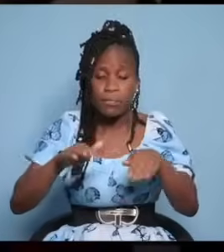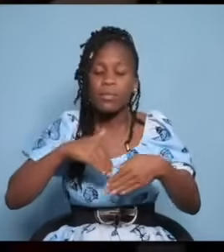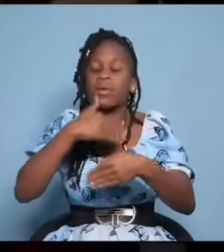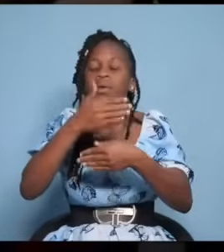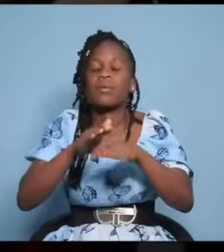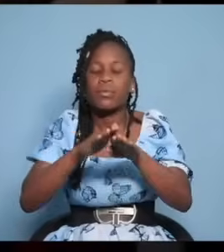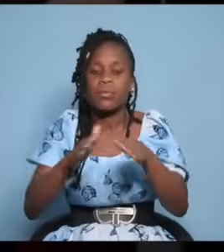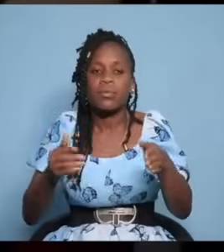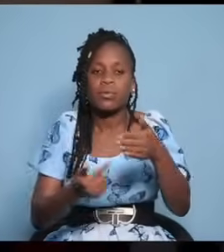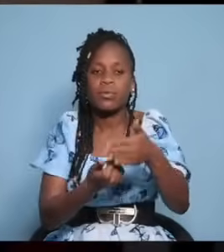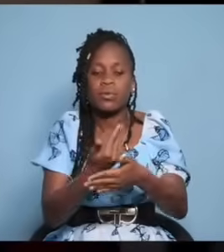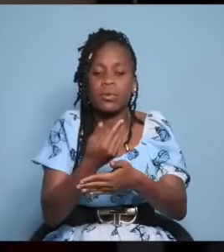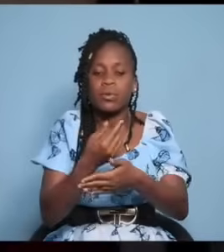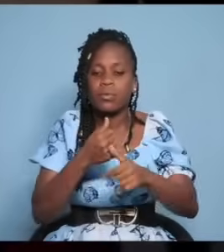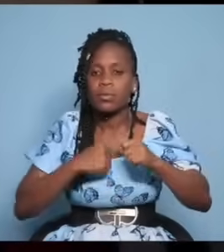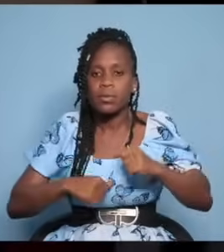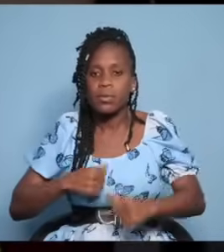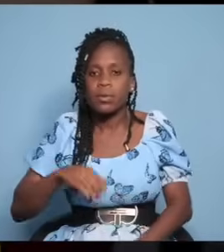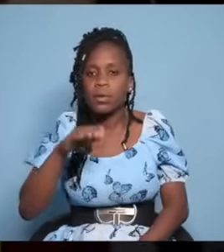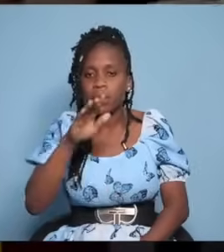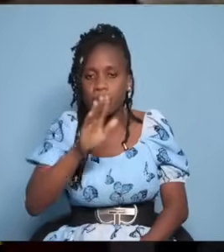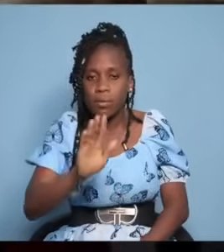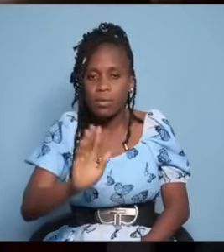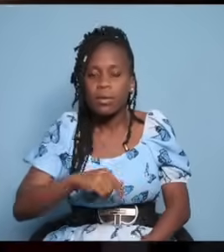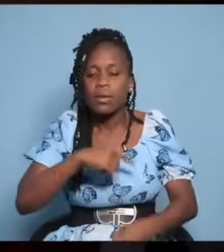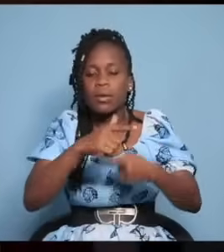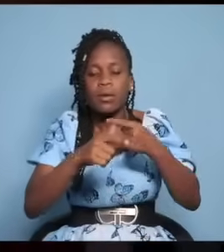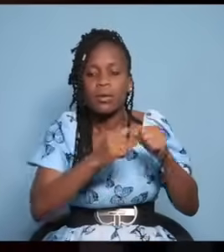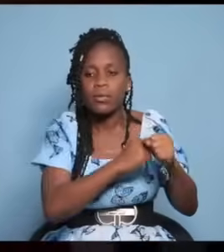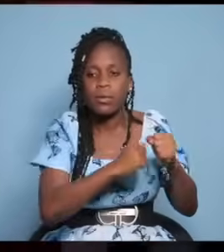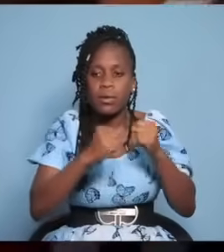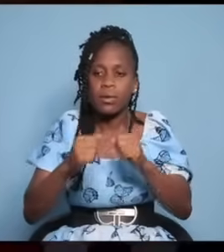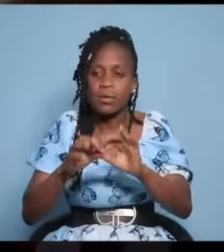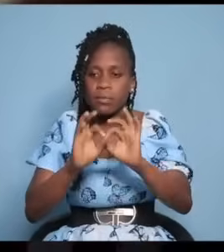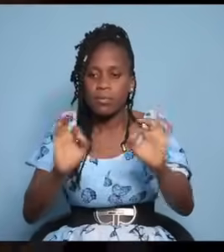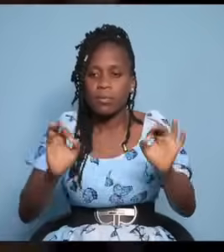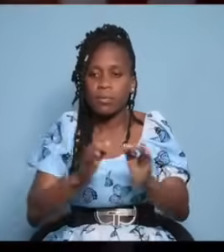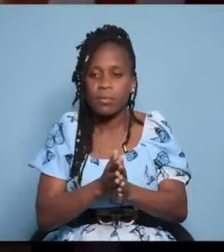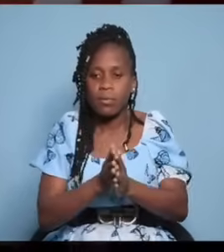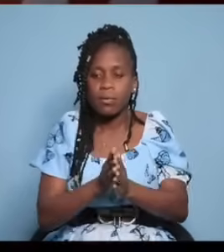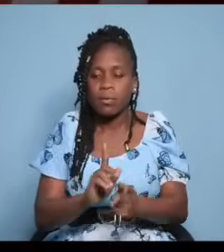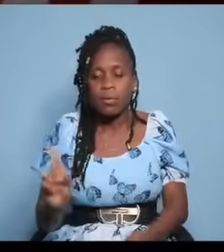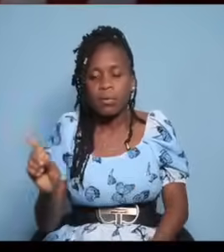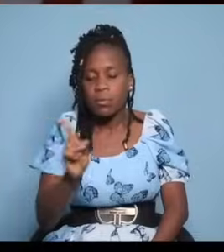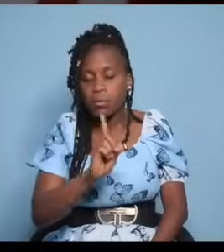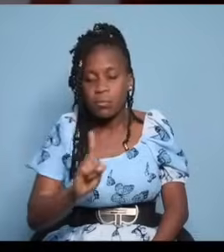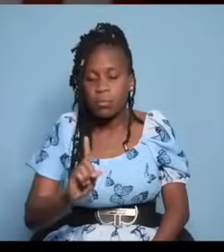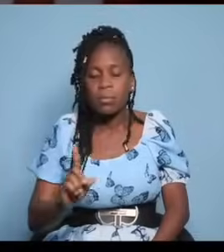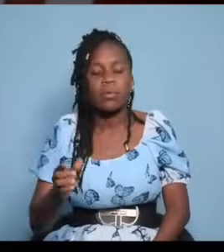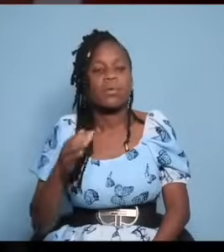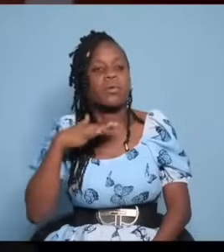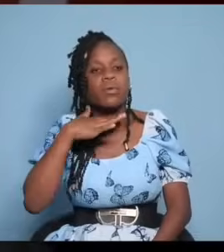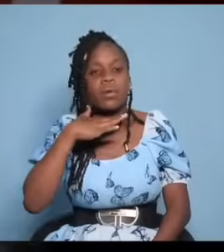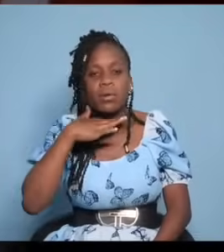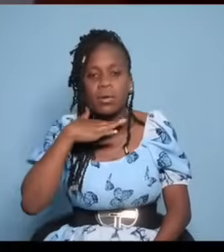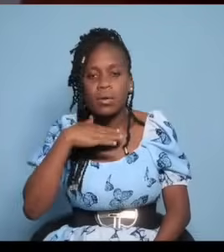ziara yake na anaendelea na utendaji. Kumbe huyu bwana alikuwa akidanganya.